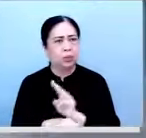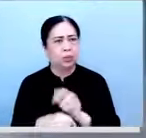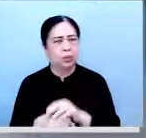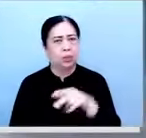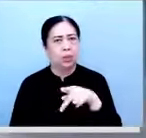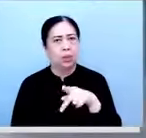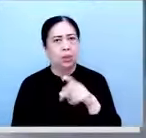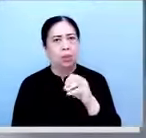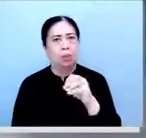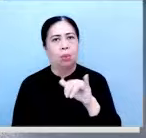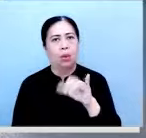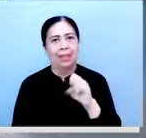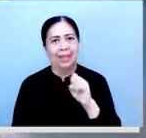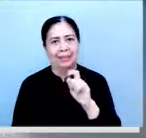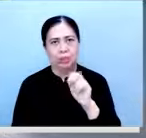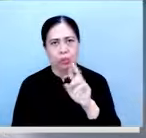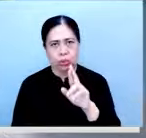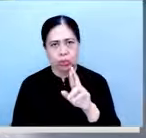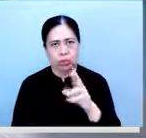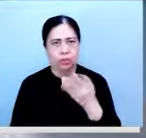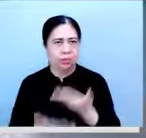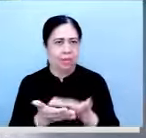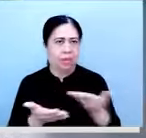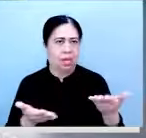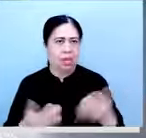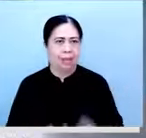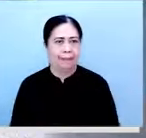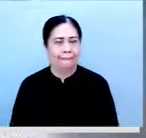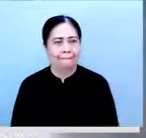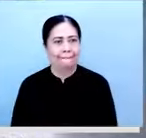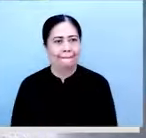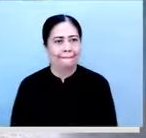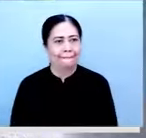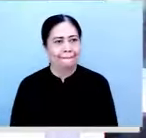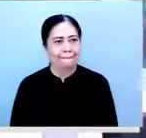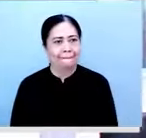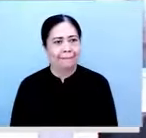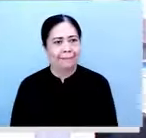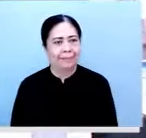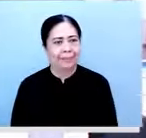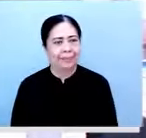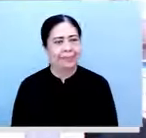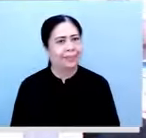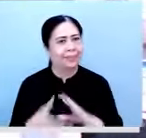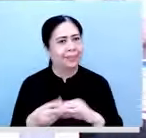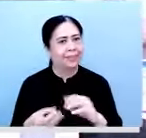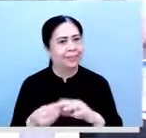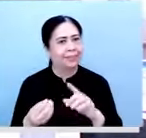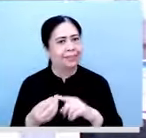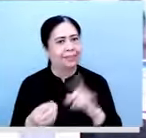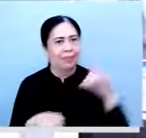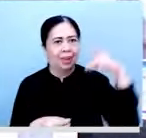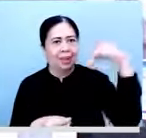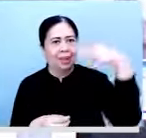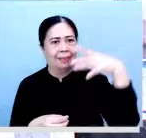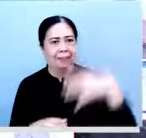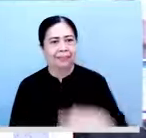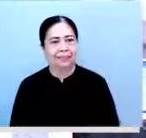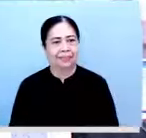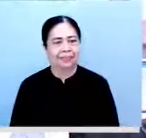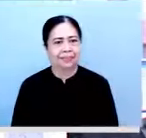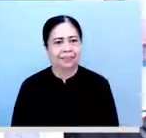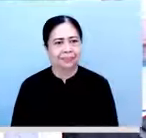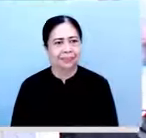Polyester. Polyester. Ayan. I love it. Sir, kwentuhan niyo naman kami about these lamps naman po na nandito sa harap